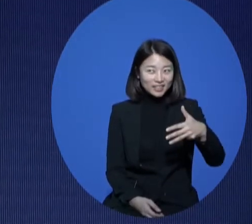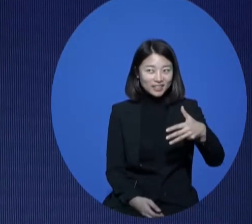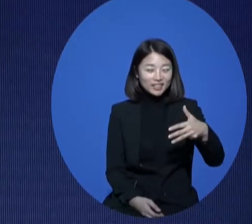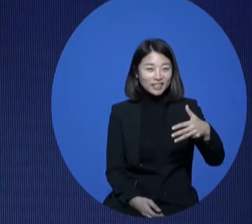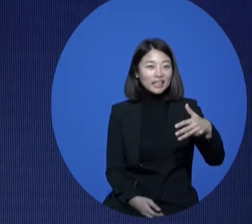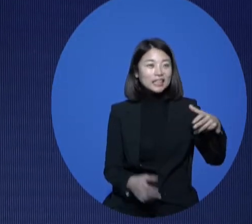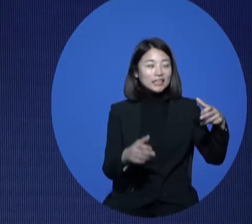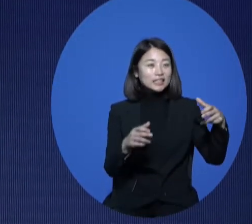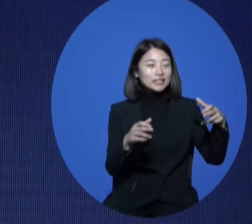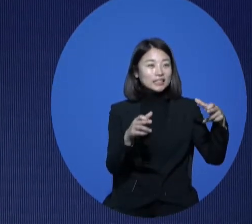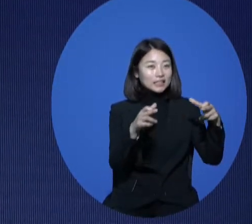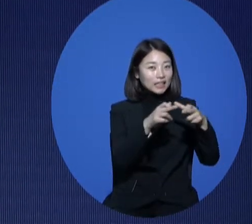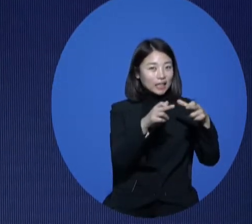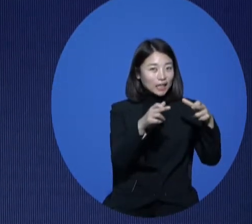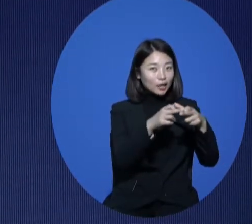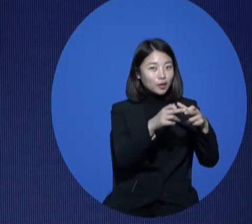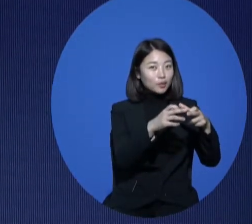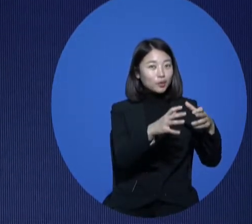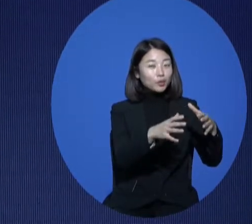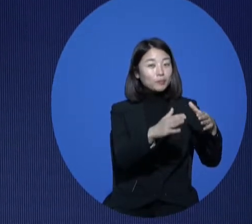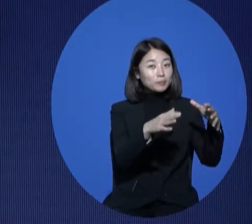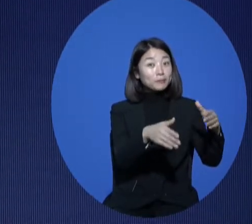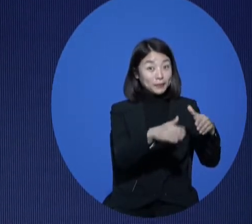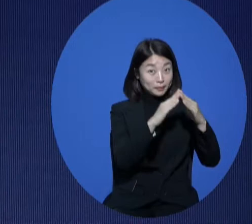포럼이 만들어진 것이죠.